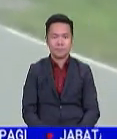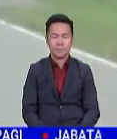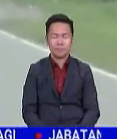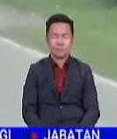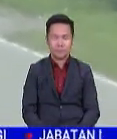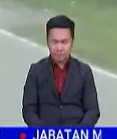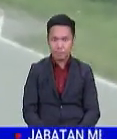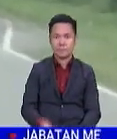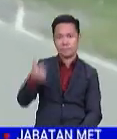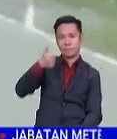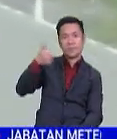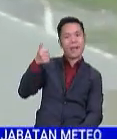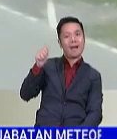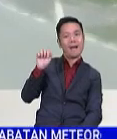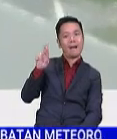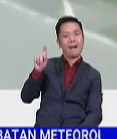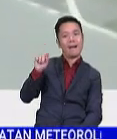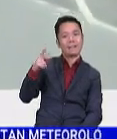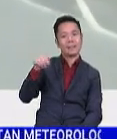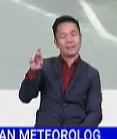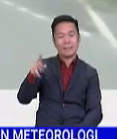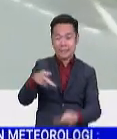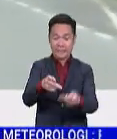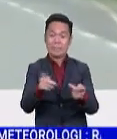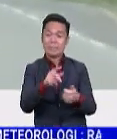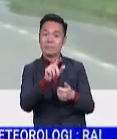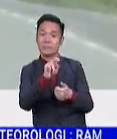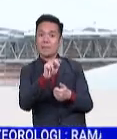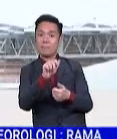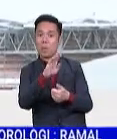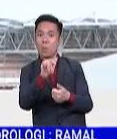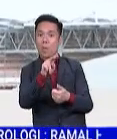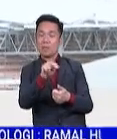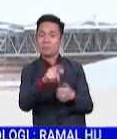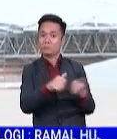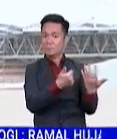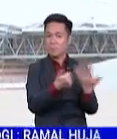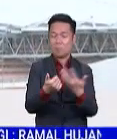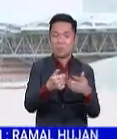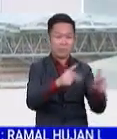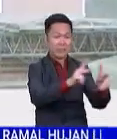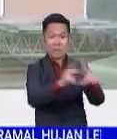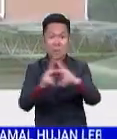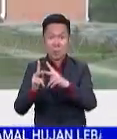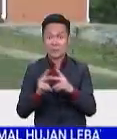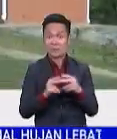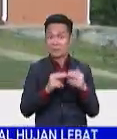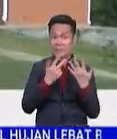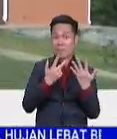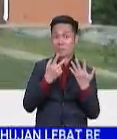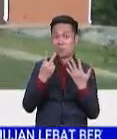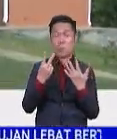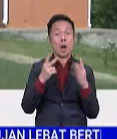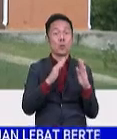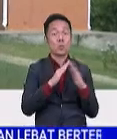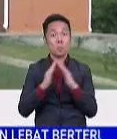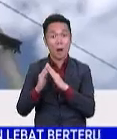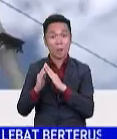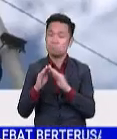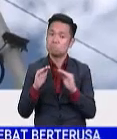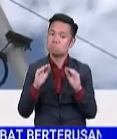menurut atau bagi kawasan nabawan sebanyak 66 Kampung melibatkan 982 buah rumah